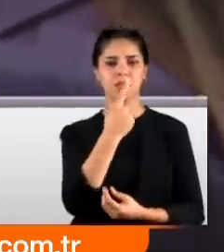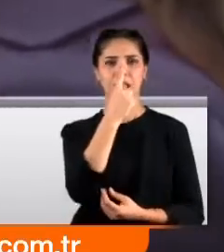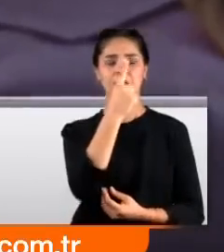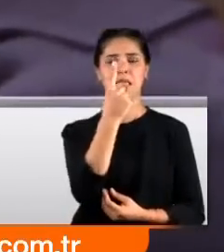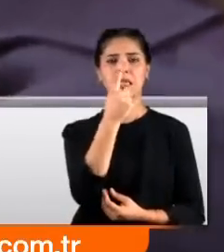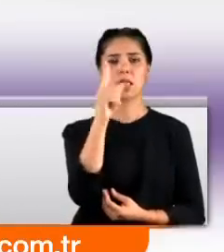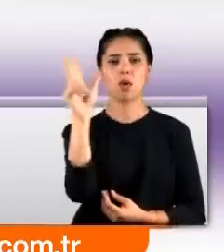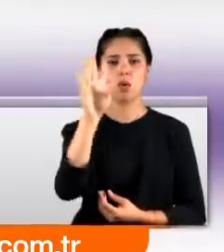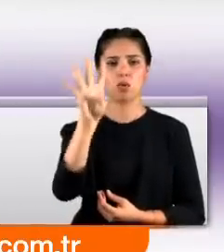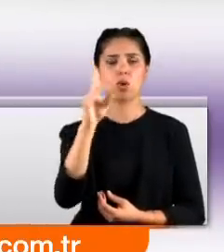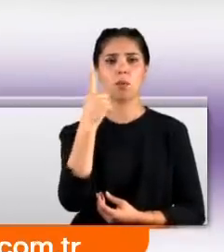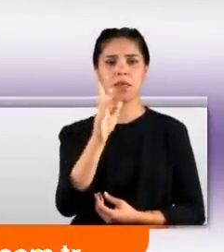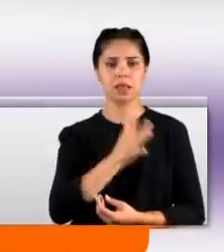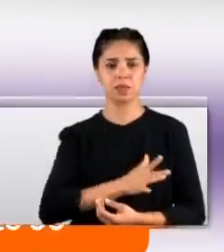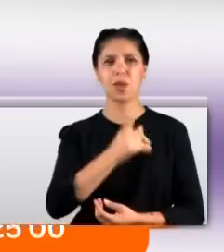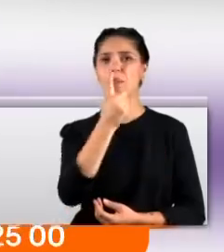lira talep ediyorlar.